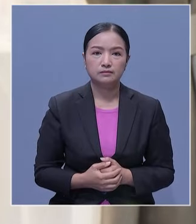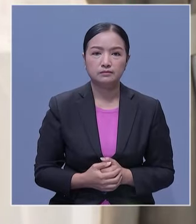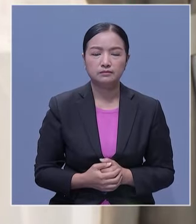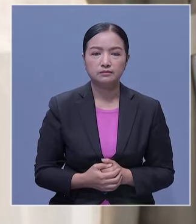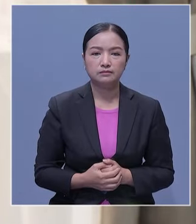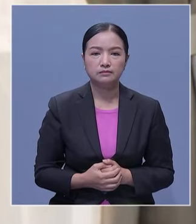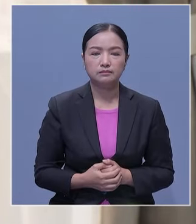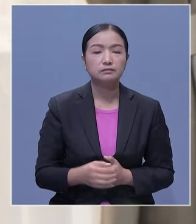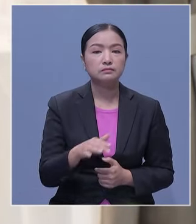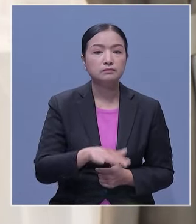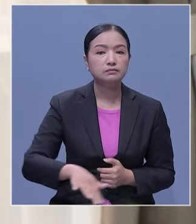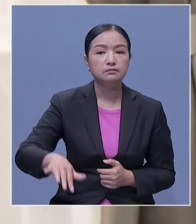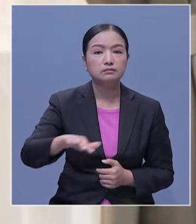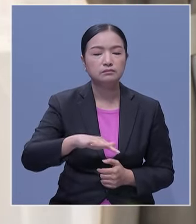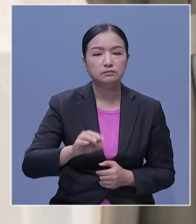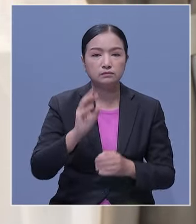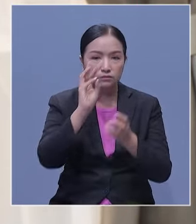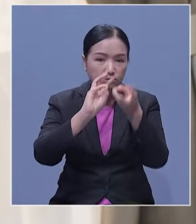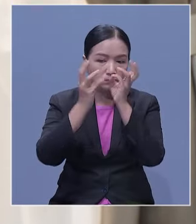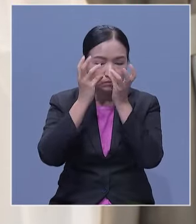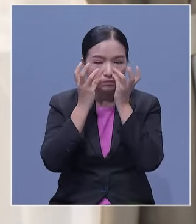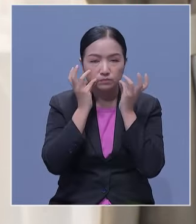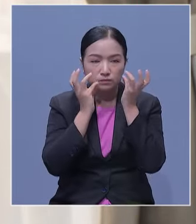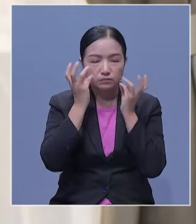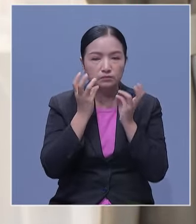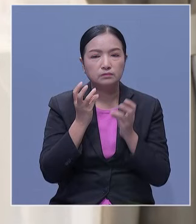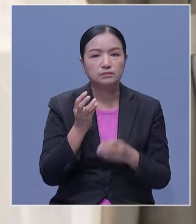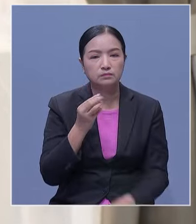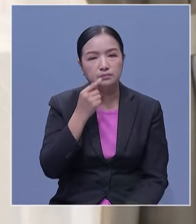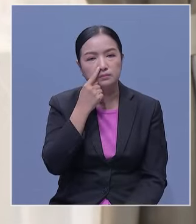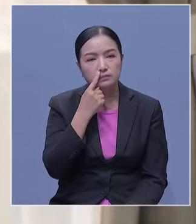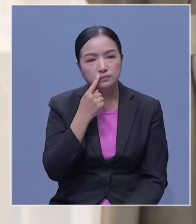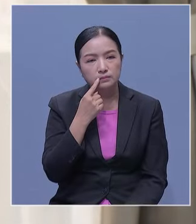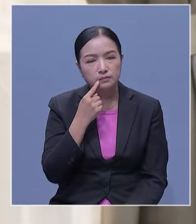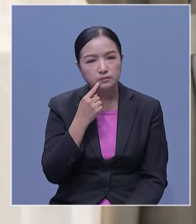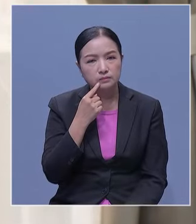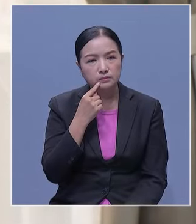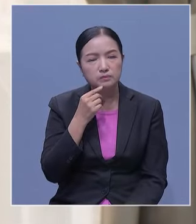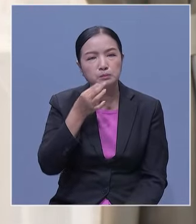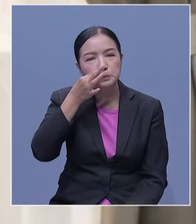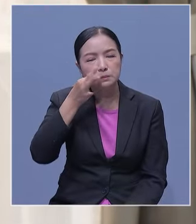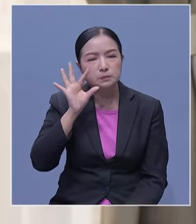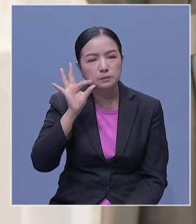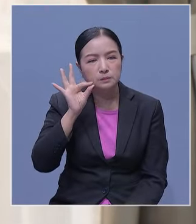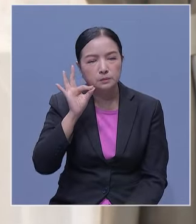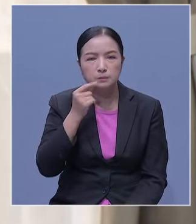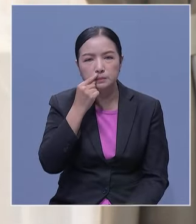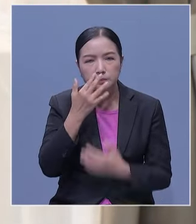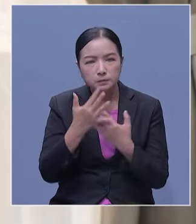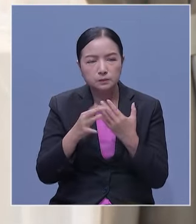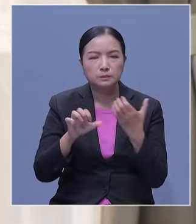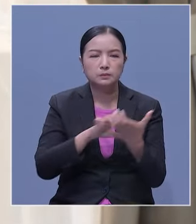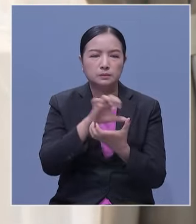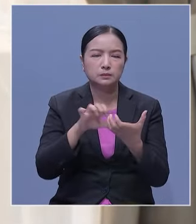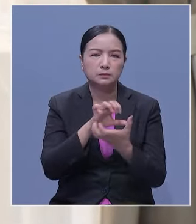ดยทั่วไปที่ถ้าเป็นจากฝุ่นนะคะเลือดกำเดาไหลเนี่ยมักจะเป็นลักษณะของน้ำมูกปนเลือดนะคะอาจจะไม่ได้ไหลออกมาเป็น